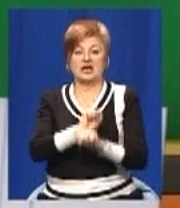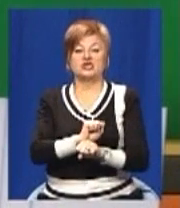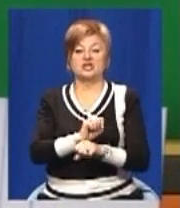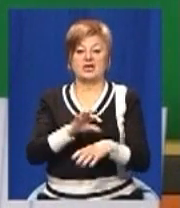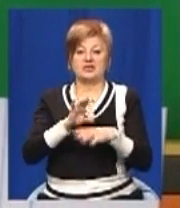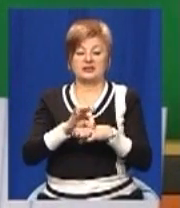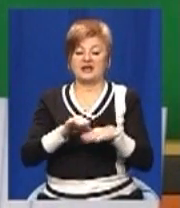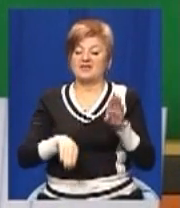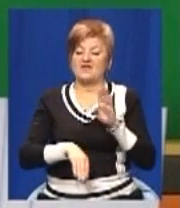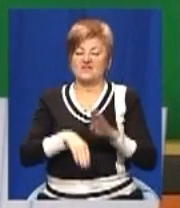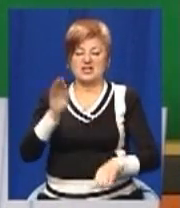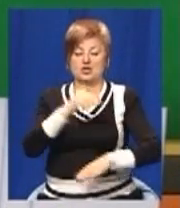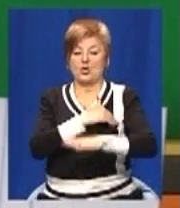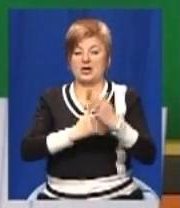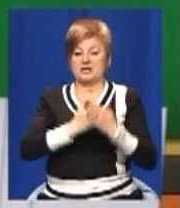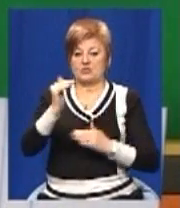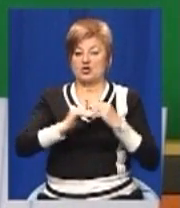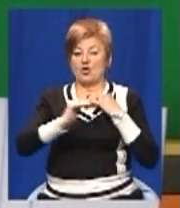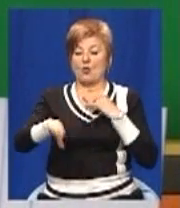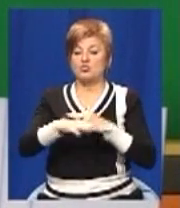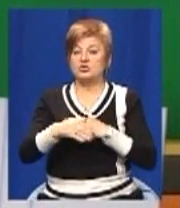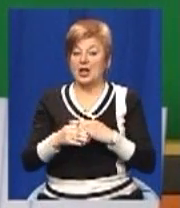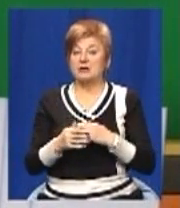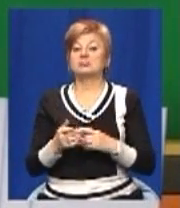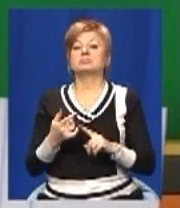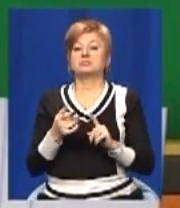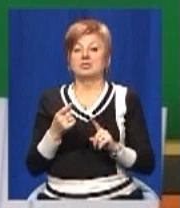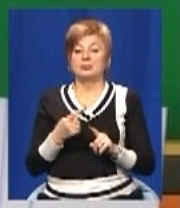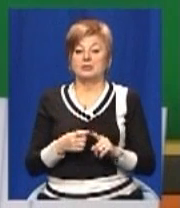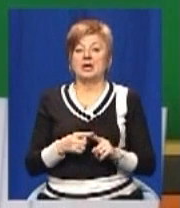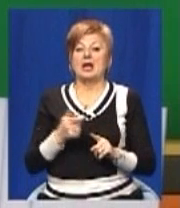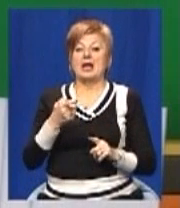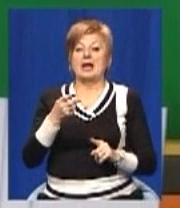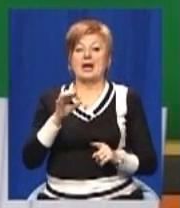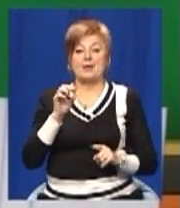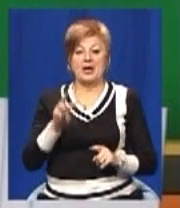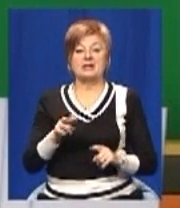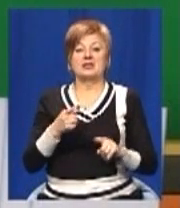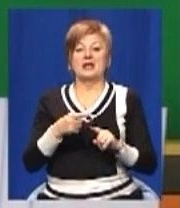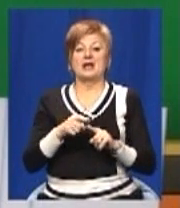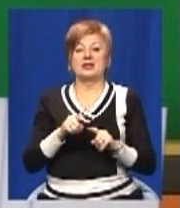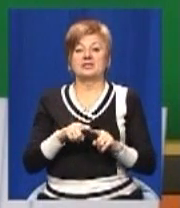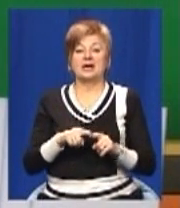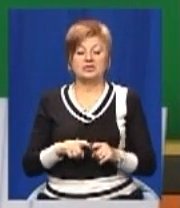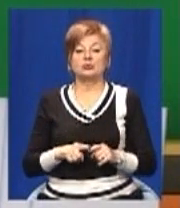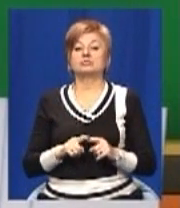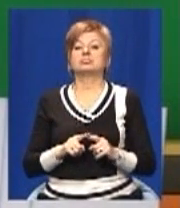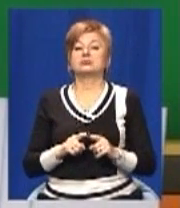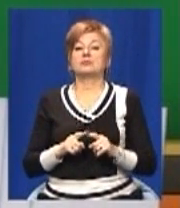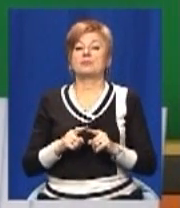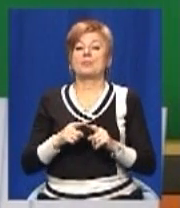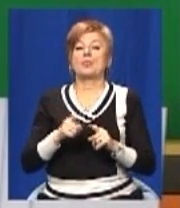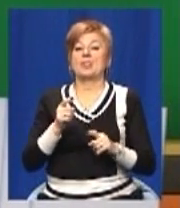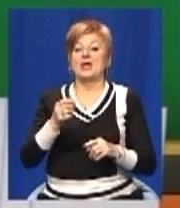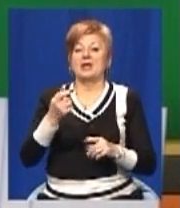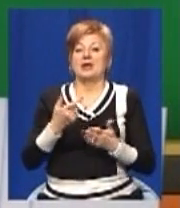від високої температури пустелі. Одна з оборонних здібностей camel – це полювання. Це плювання. Завдяки